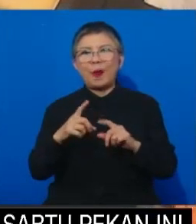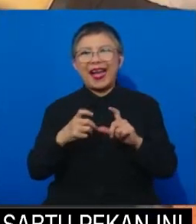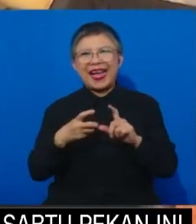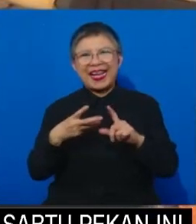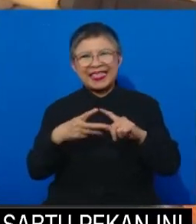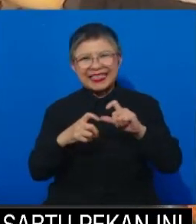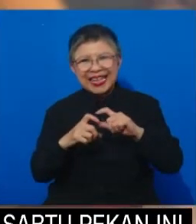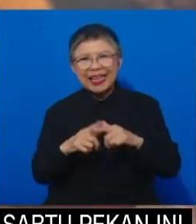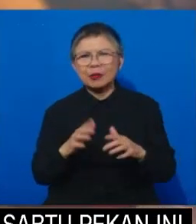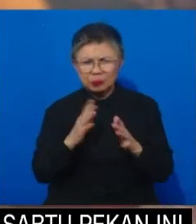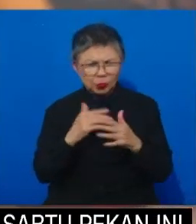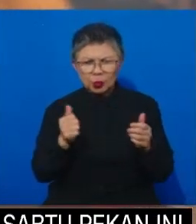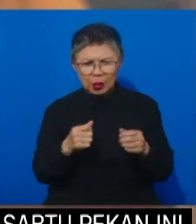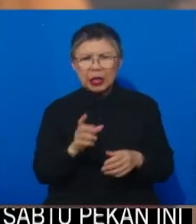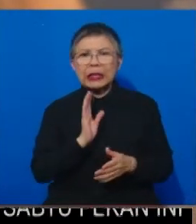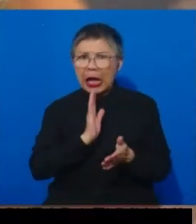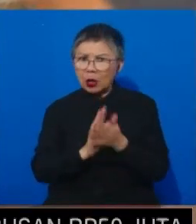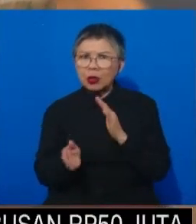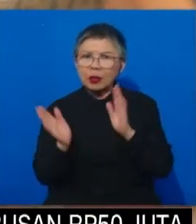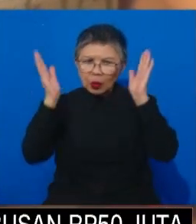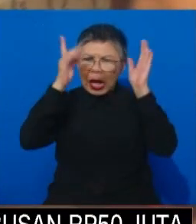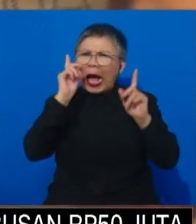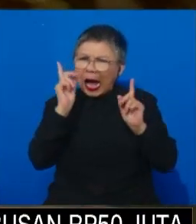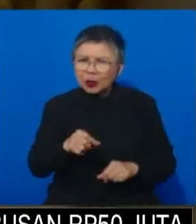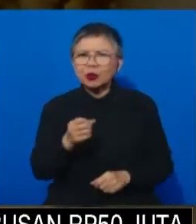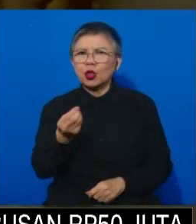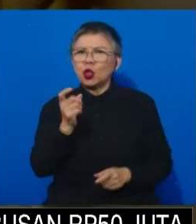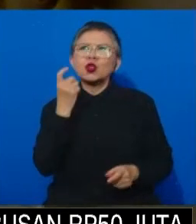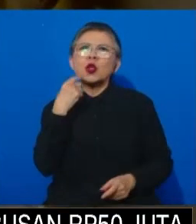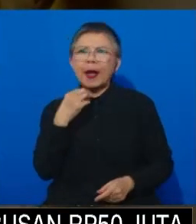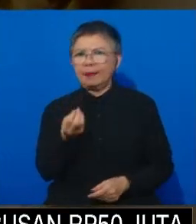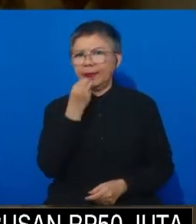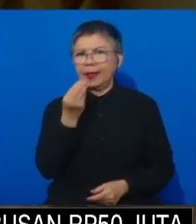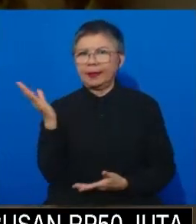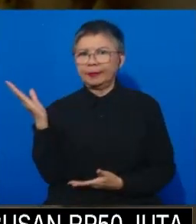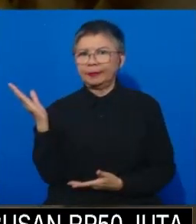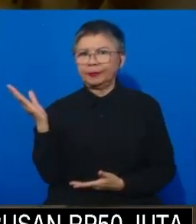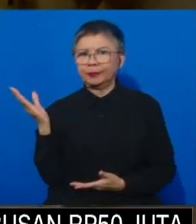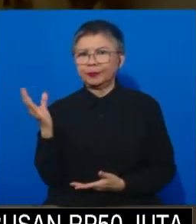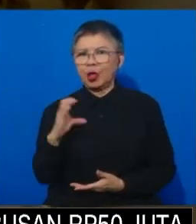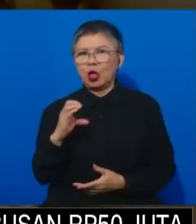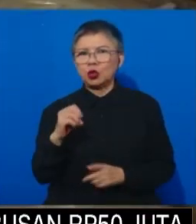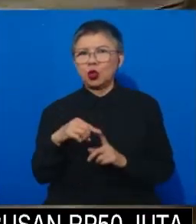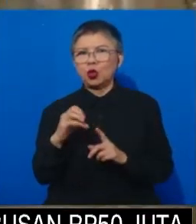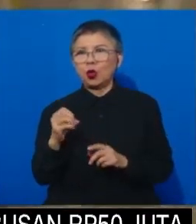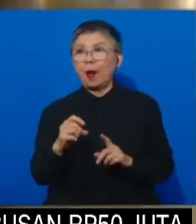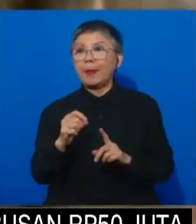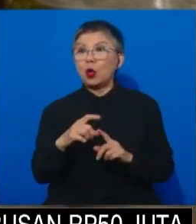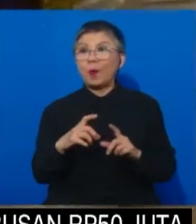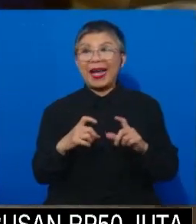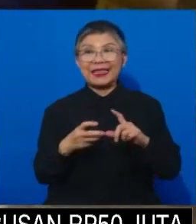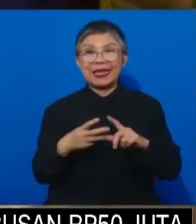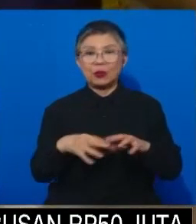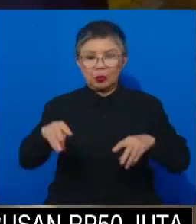yang tak bisa dilewatkan jika berkunjung ke kota Anjing Mamiri. Berbeda dengan coto, kuah palu basah menjadi khas karena